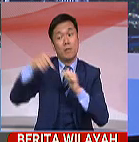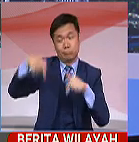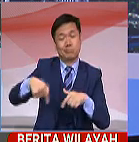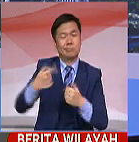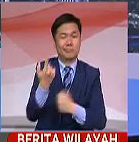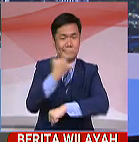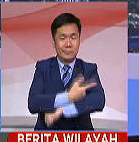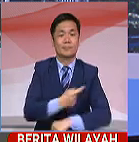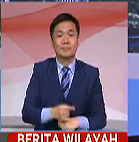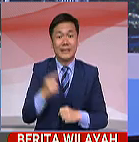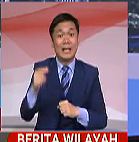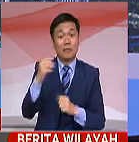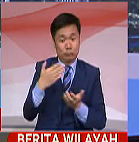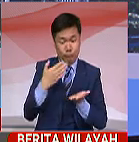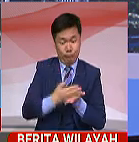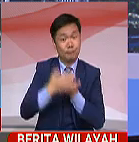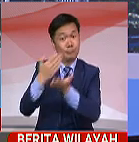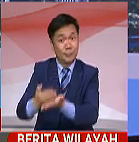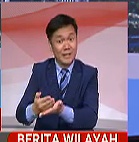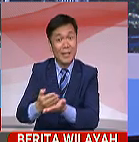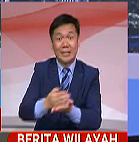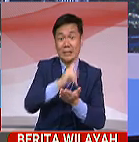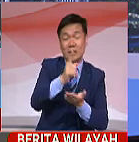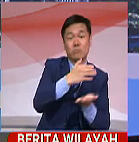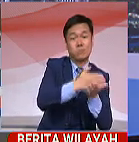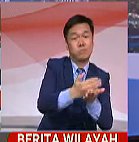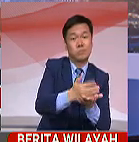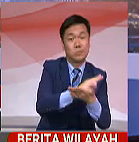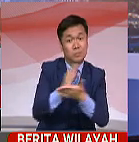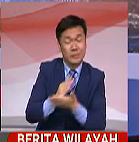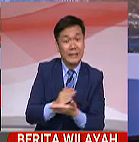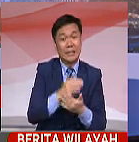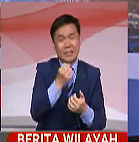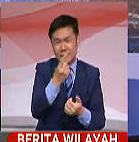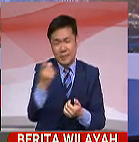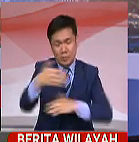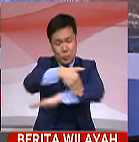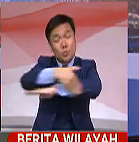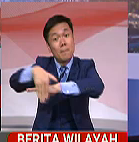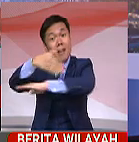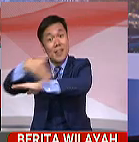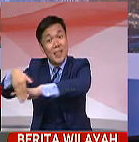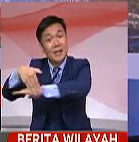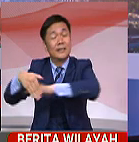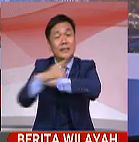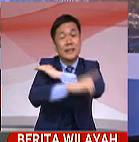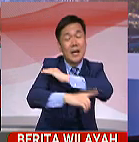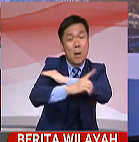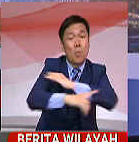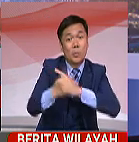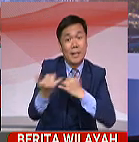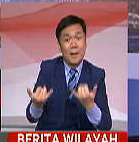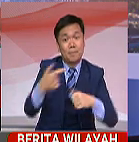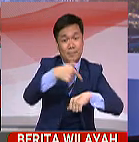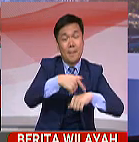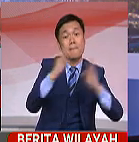ini. SJR bergerak itu bagi menggantikan SJR kekal di beberapa kawasan sempadan antara daerah sepanjang tempoh